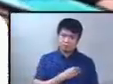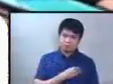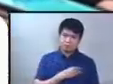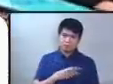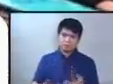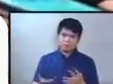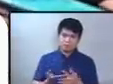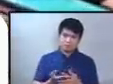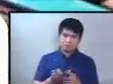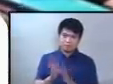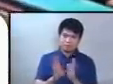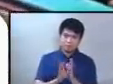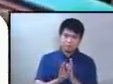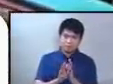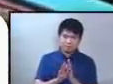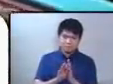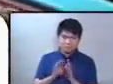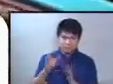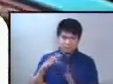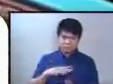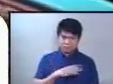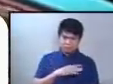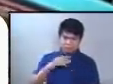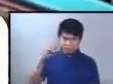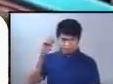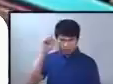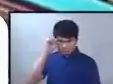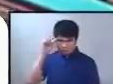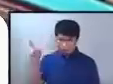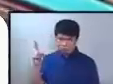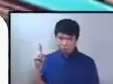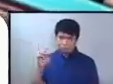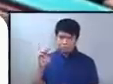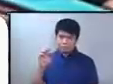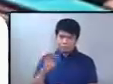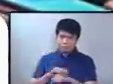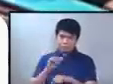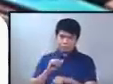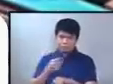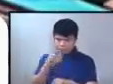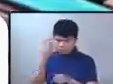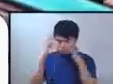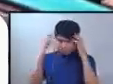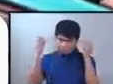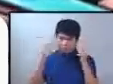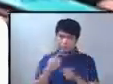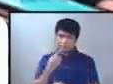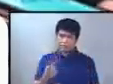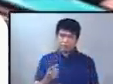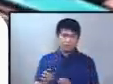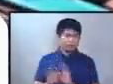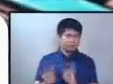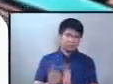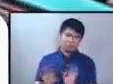including Congressman Joey, who's very diligent, a call because the President already said ayaw na niya